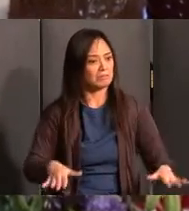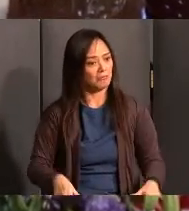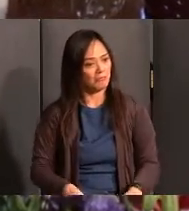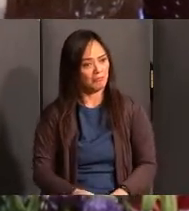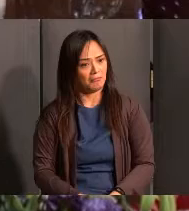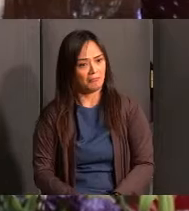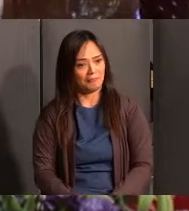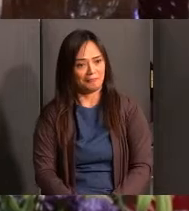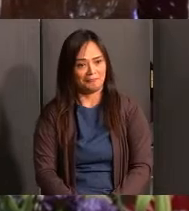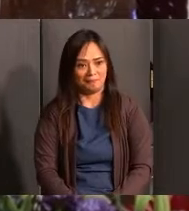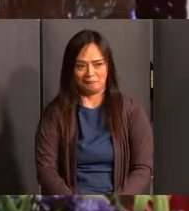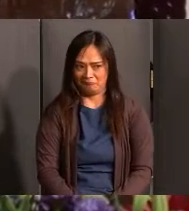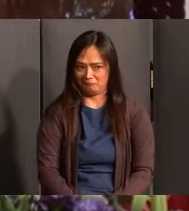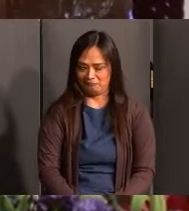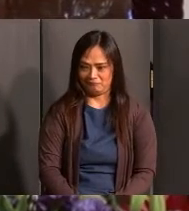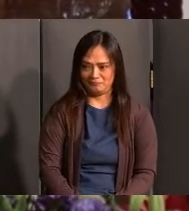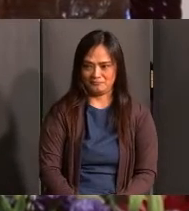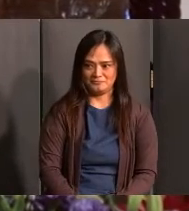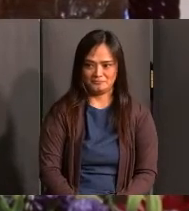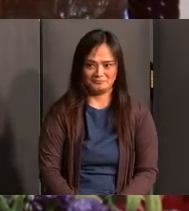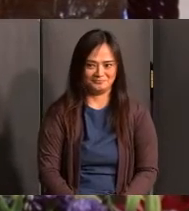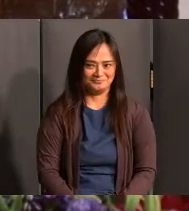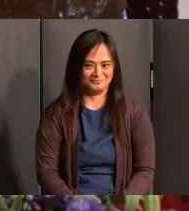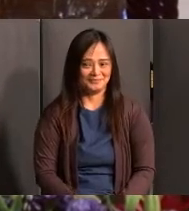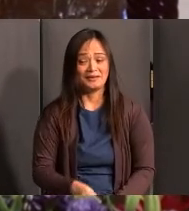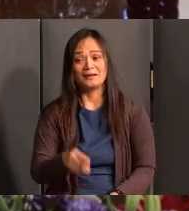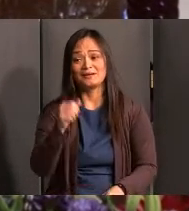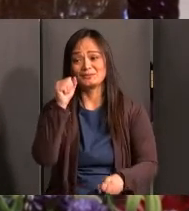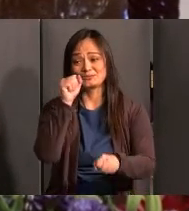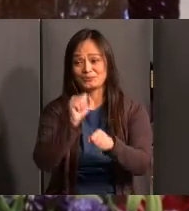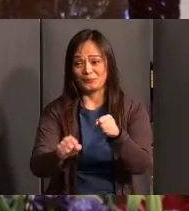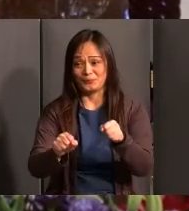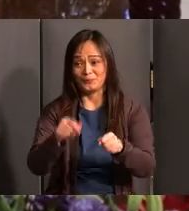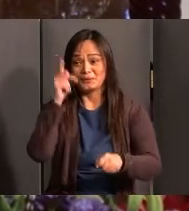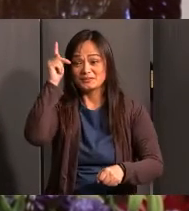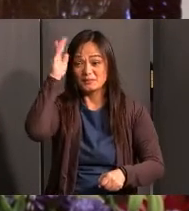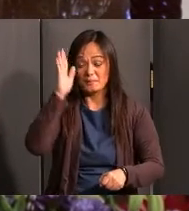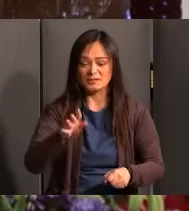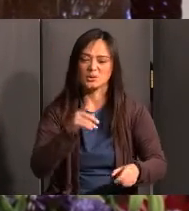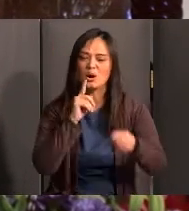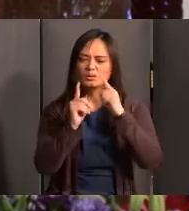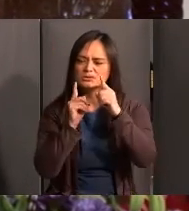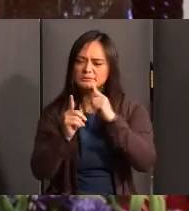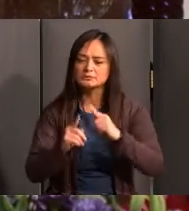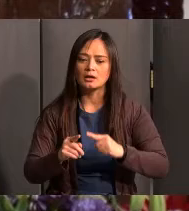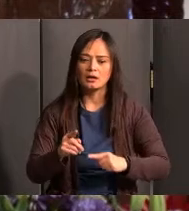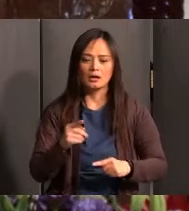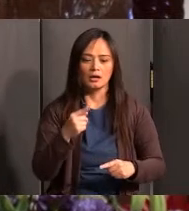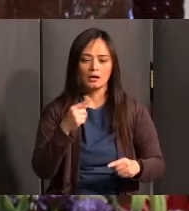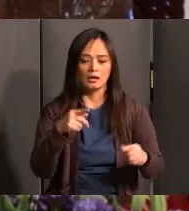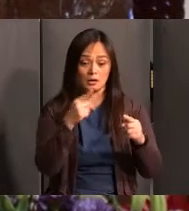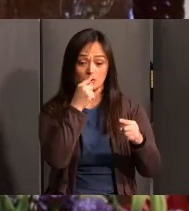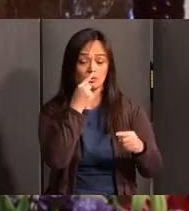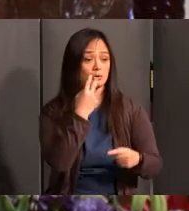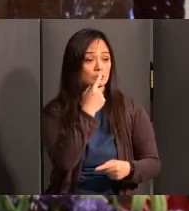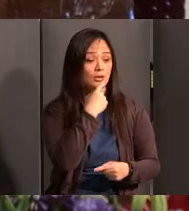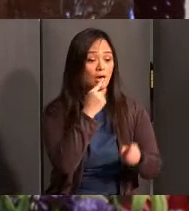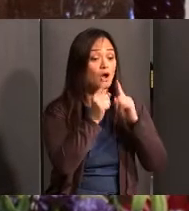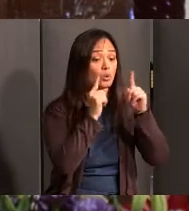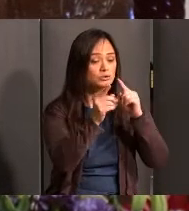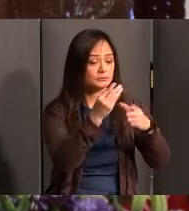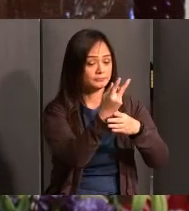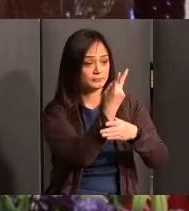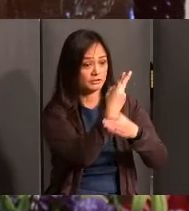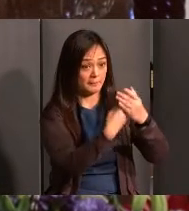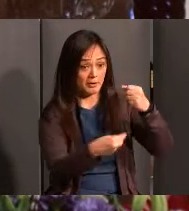Kinausap ko yung partner niya. Kristiyano daw siya. And I was very straightforward. See,